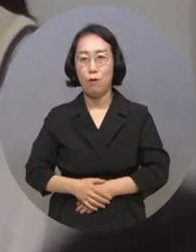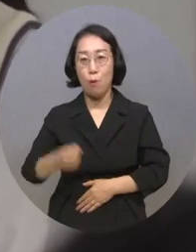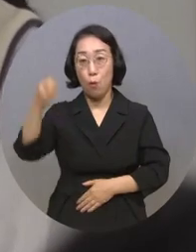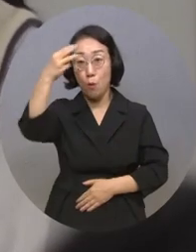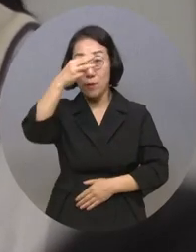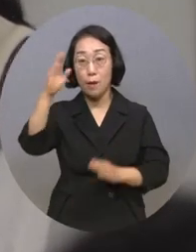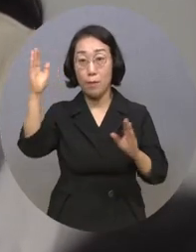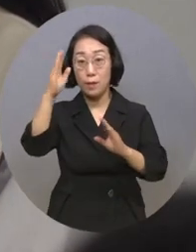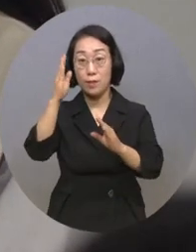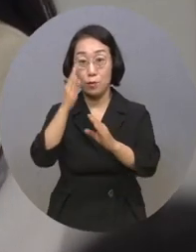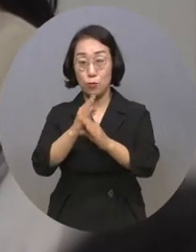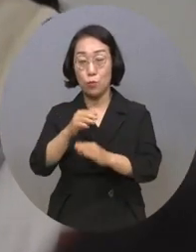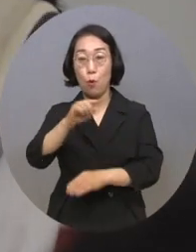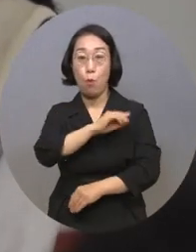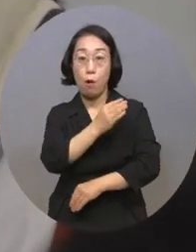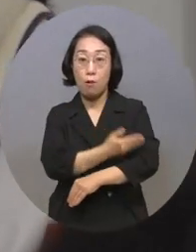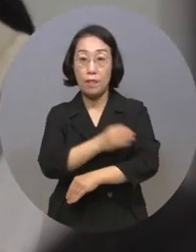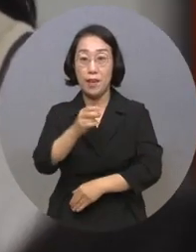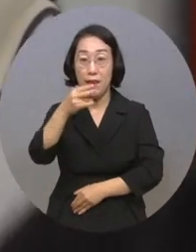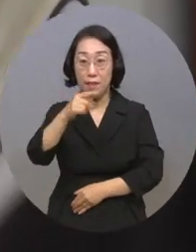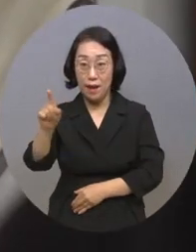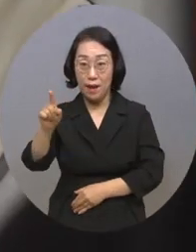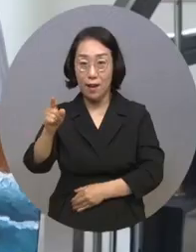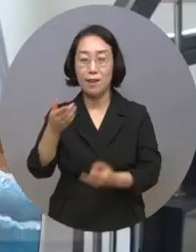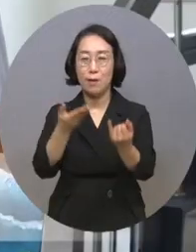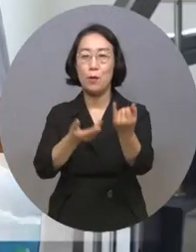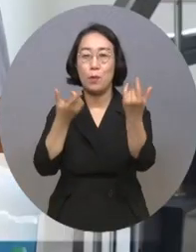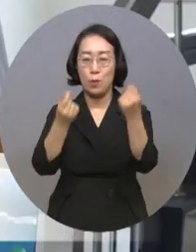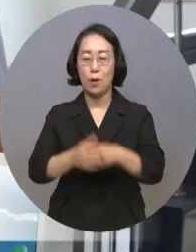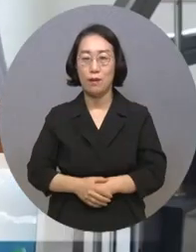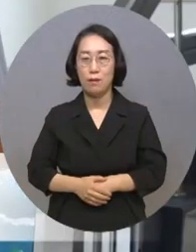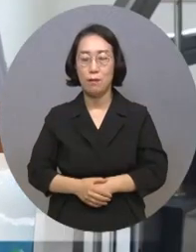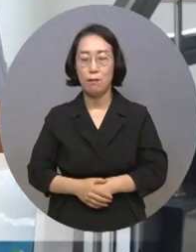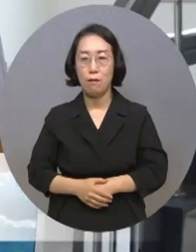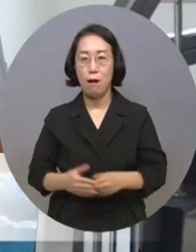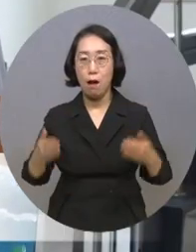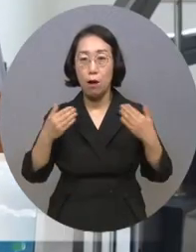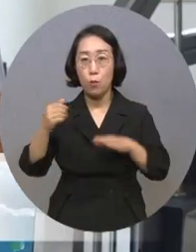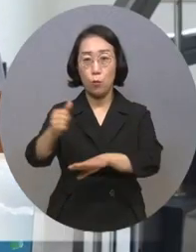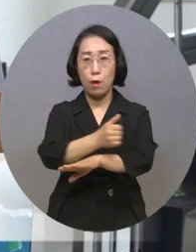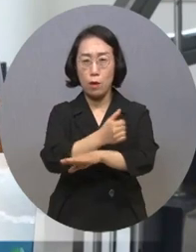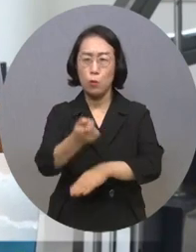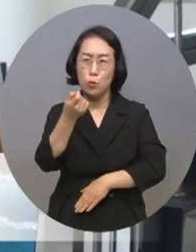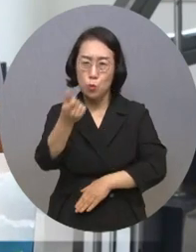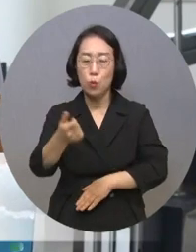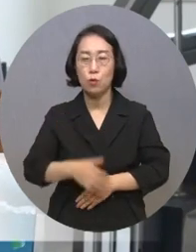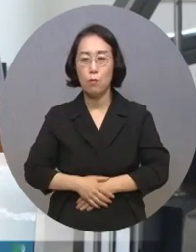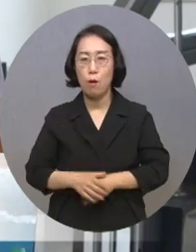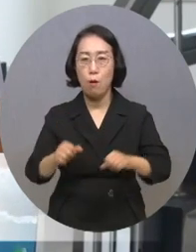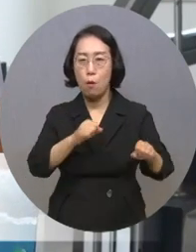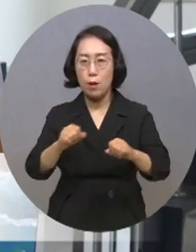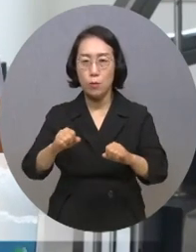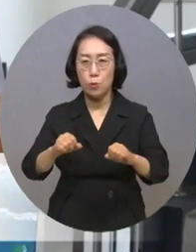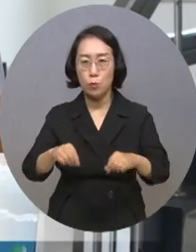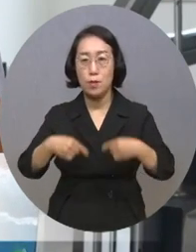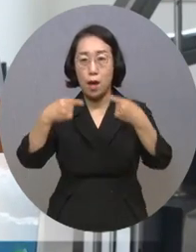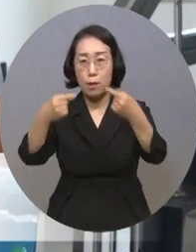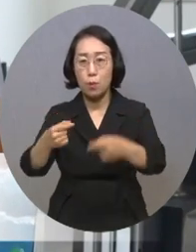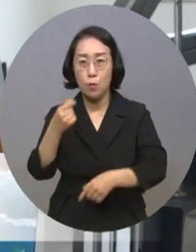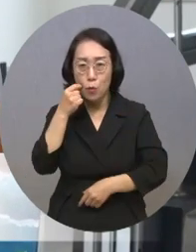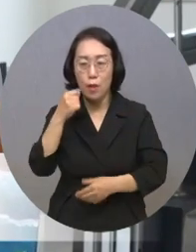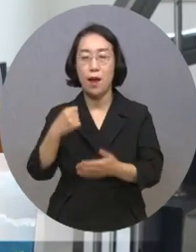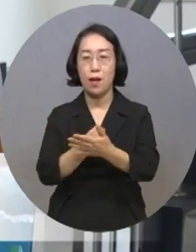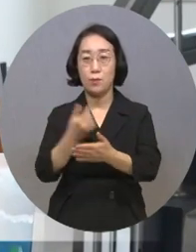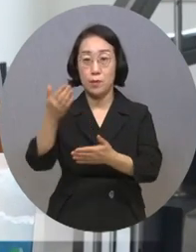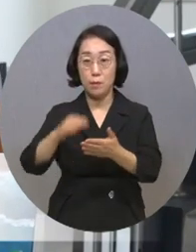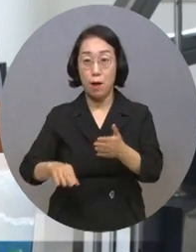중인 권예나 양 또한 그중 한 명입니다. 학교 등교도 많이 못하고 여러 활동들도 못해서 되게 아쉬움이 컸는데 이제